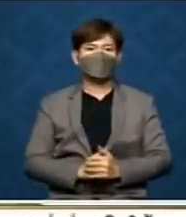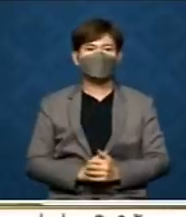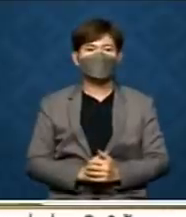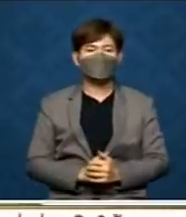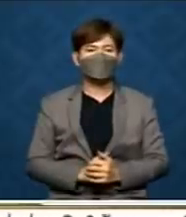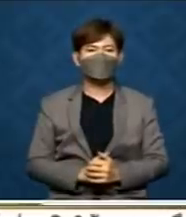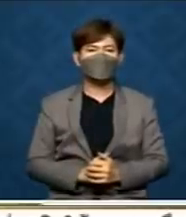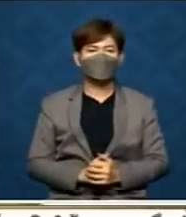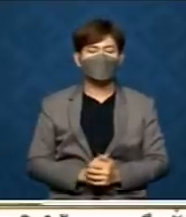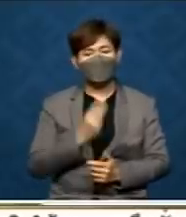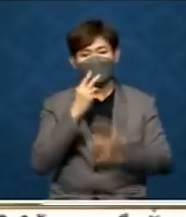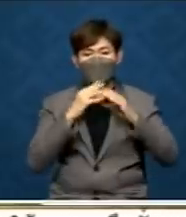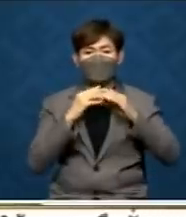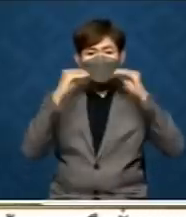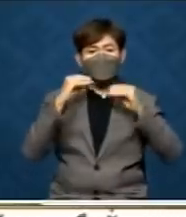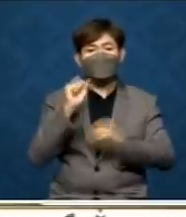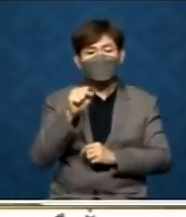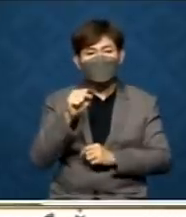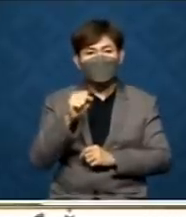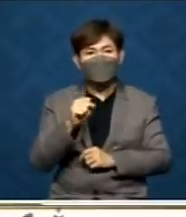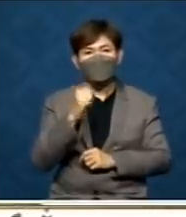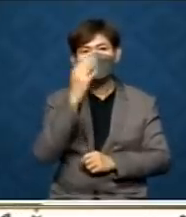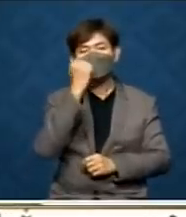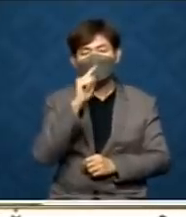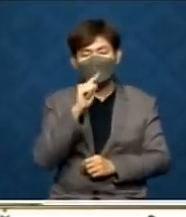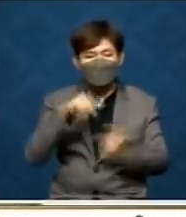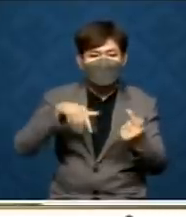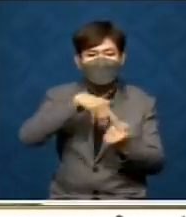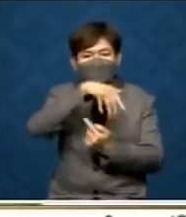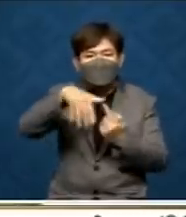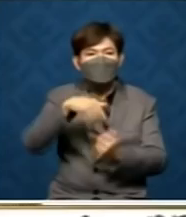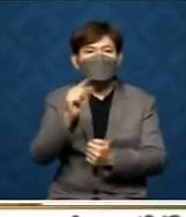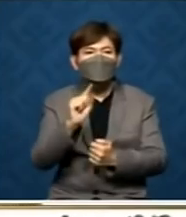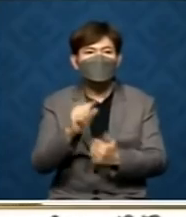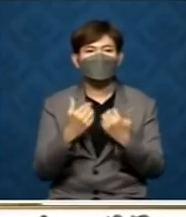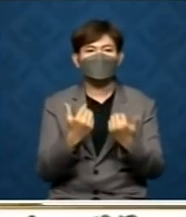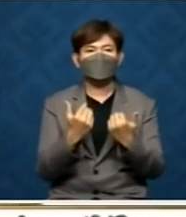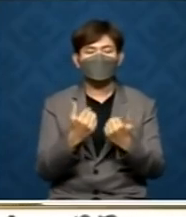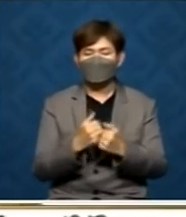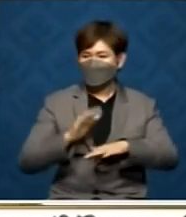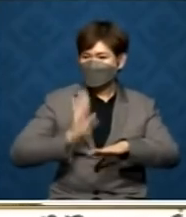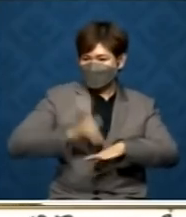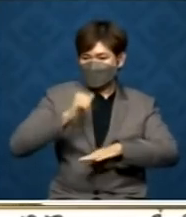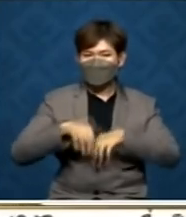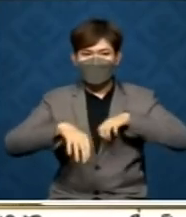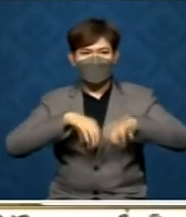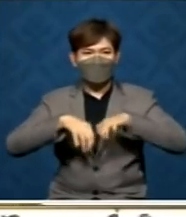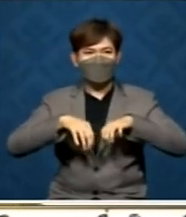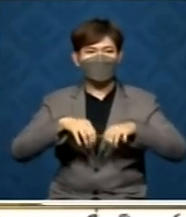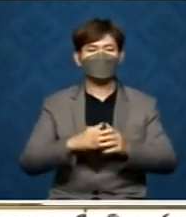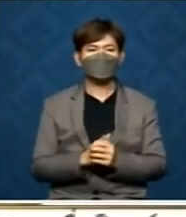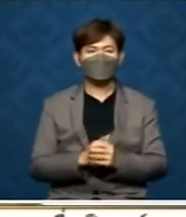ก็เพิ่งยิ้มได้เนี่ยเพราะบริบทอย่างนี้มันต้องเสี่ยงจริงๆมาบริหารจะได้